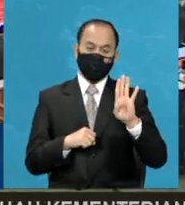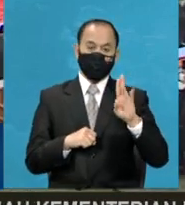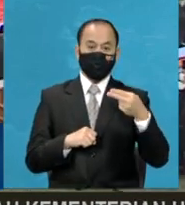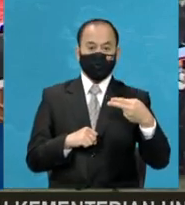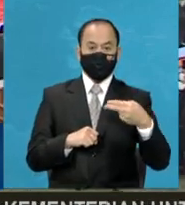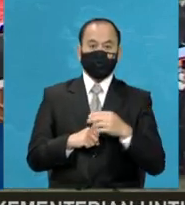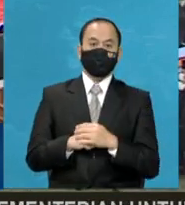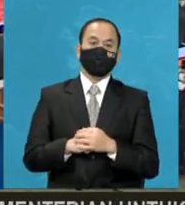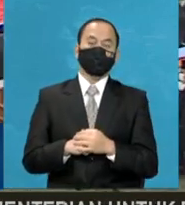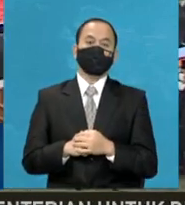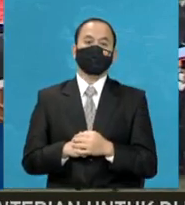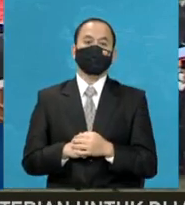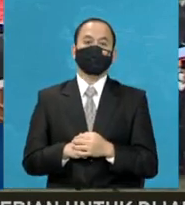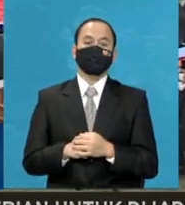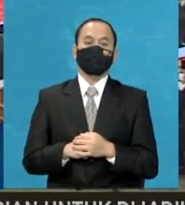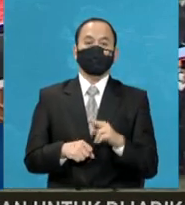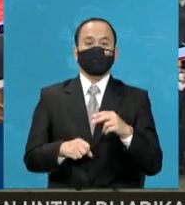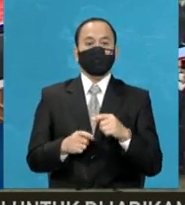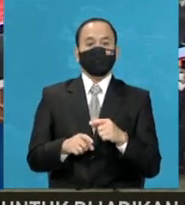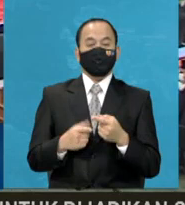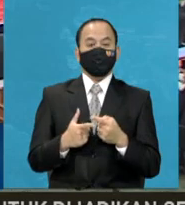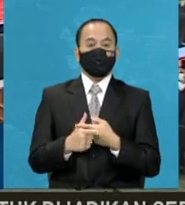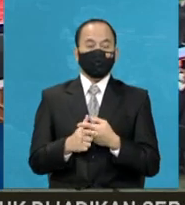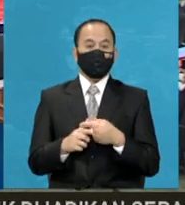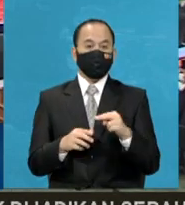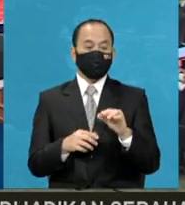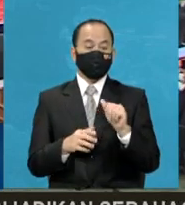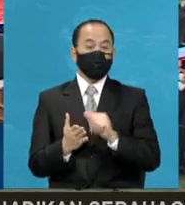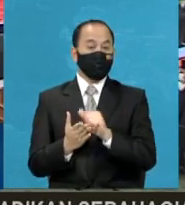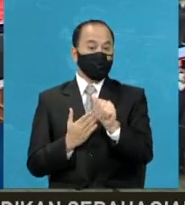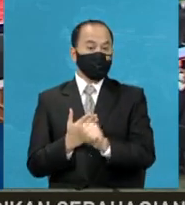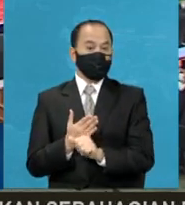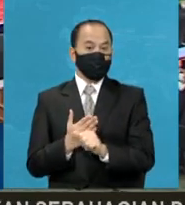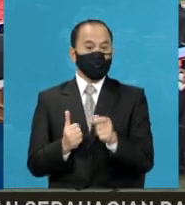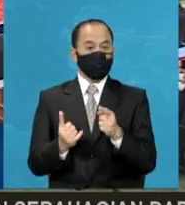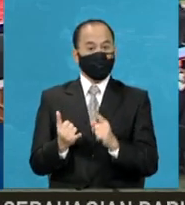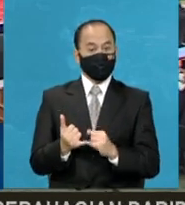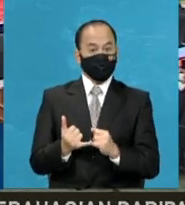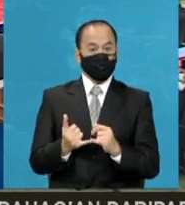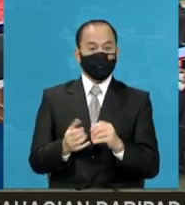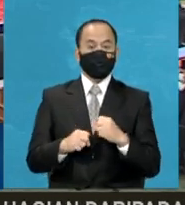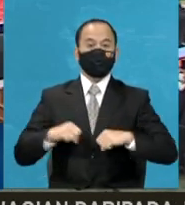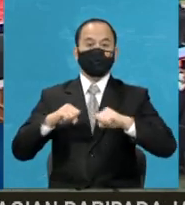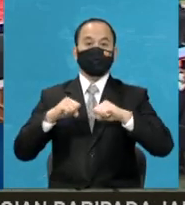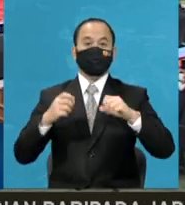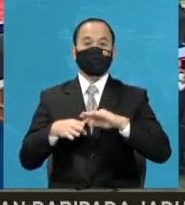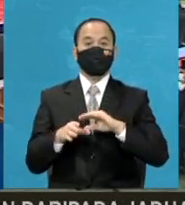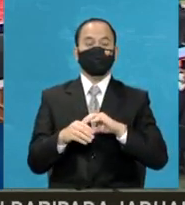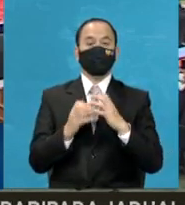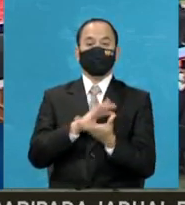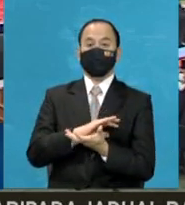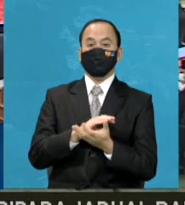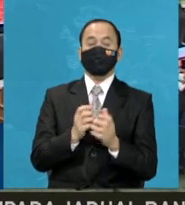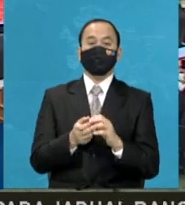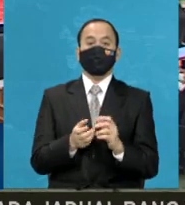nasehat dicontohkan siap pada Penghujung bulan epro tahun ini menangkap perubahan sistem infrastruktur pemulihan bencana